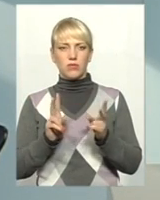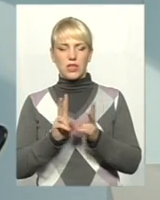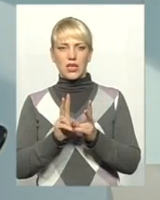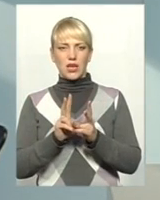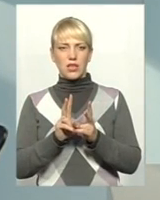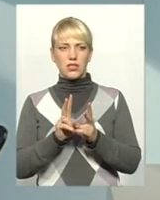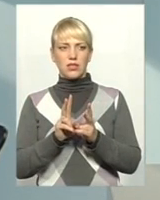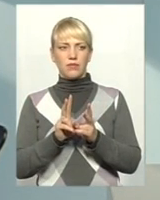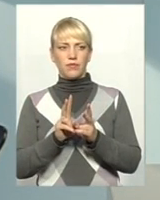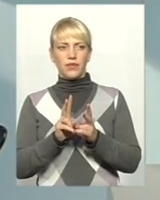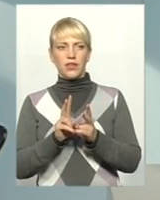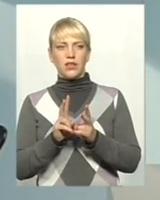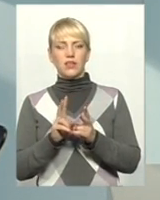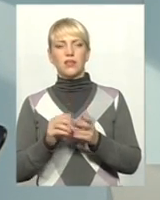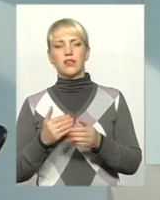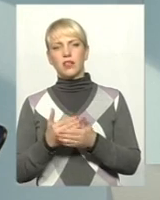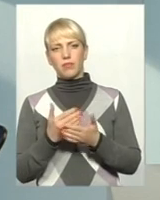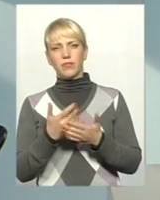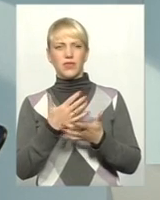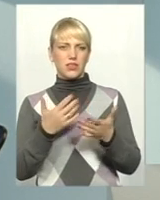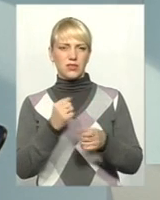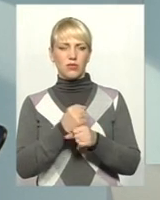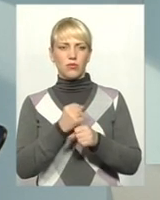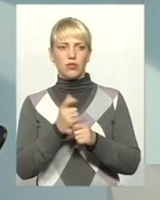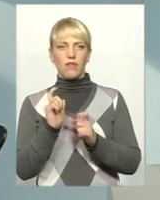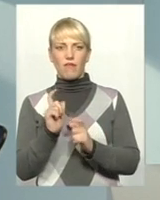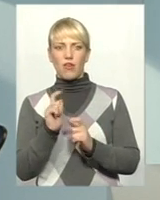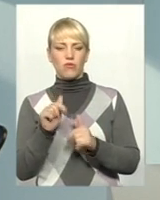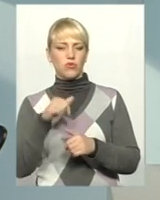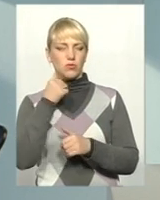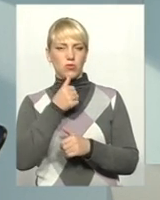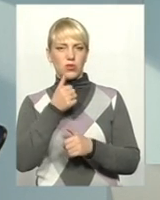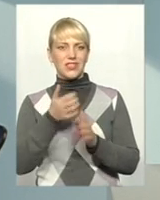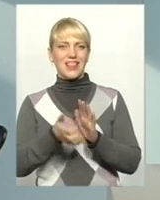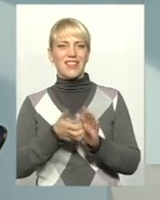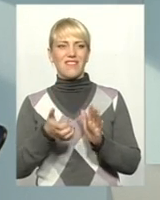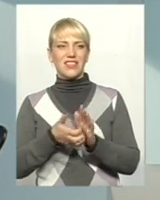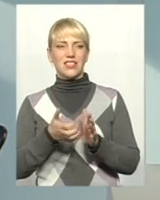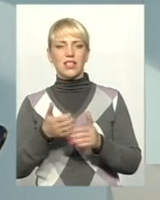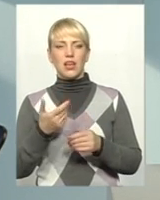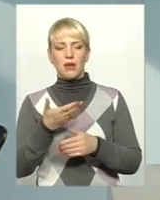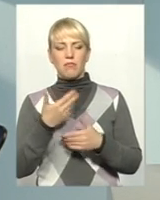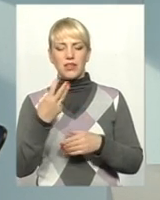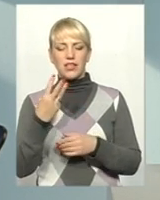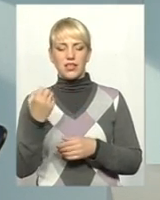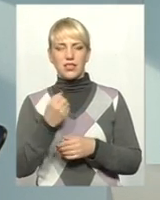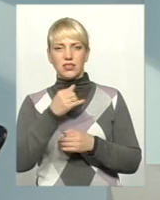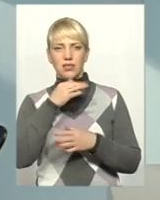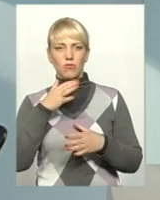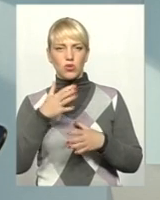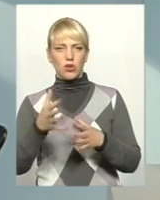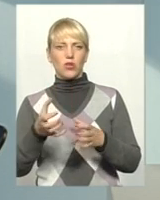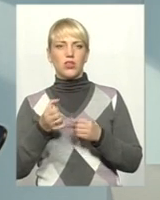в ході своєї тієї чи іншої роботи, сьогодні вагони – це великий дефіцит в нашій країні. Ми вже 3 неділі не можемо